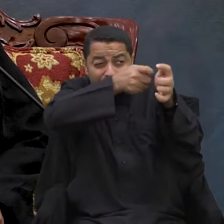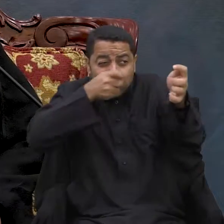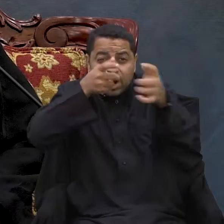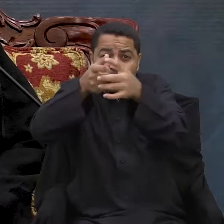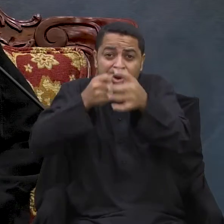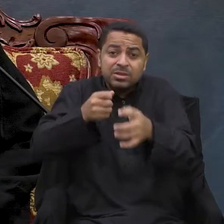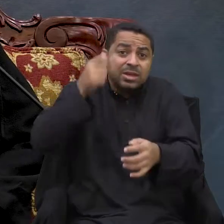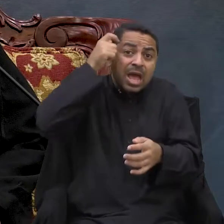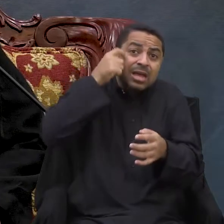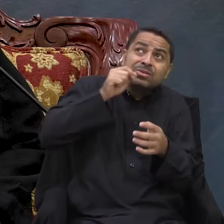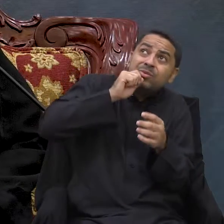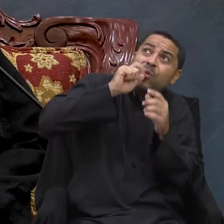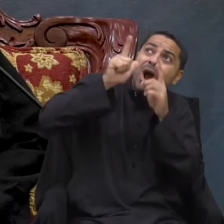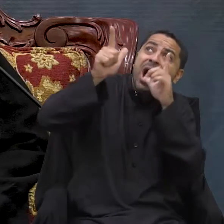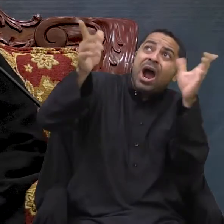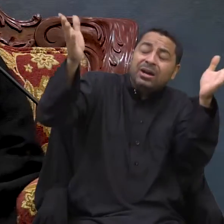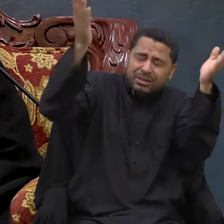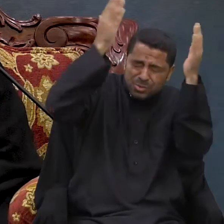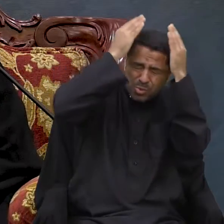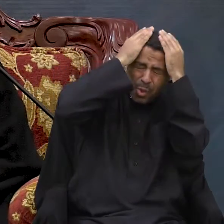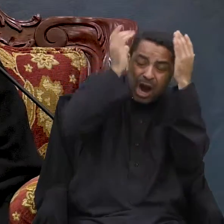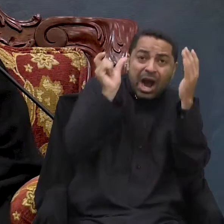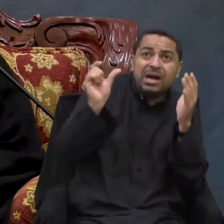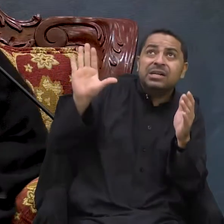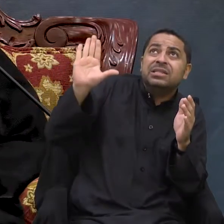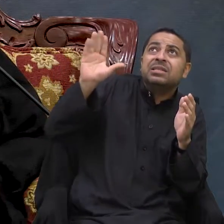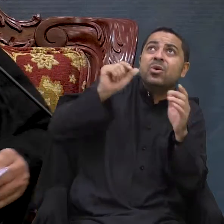فصحن ونادينا ومحمدا